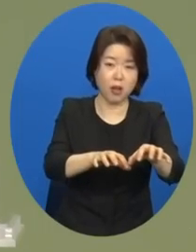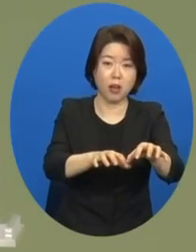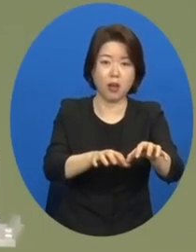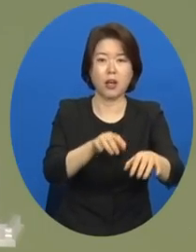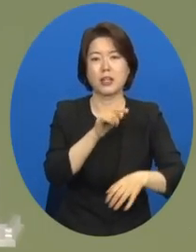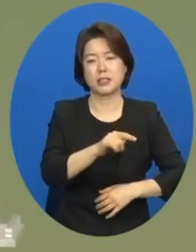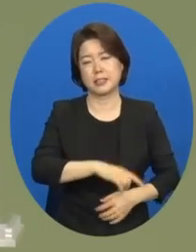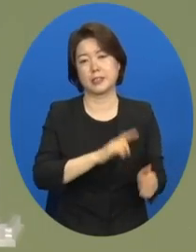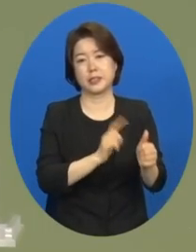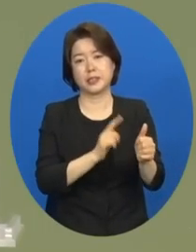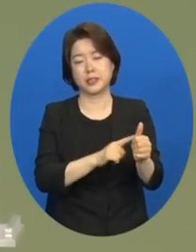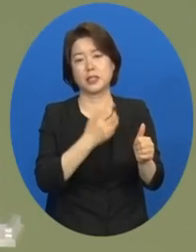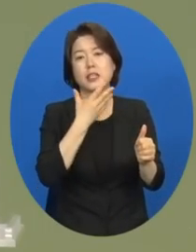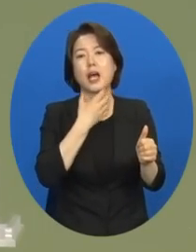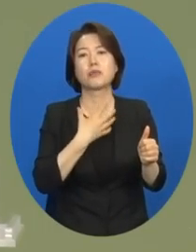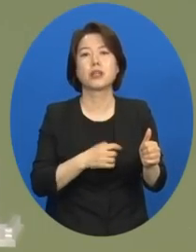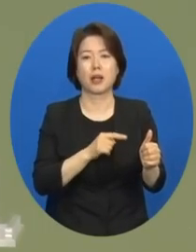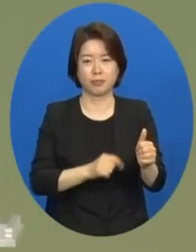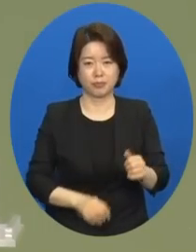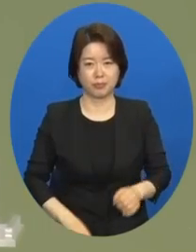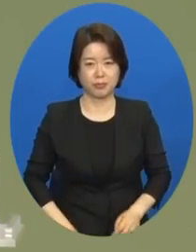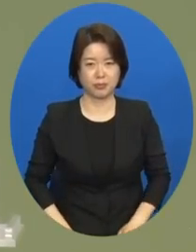이런 인간이 아브라함이에요